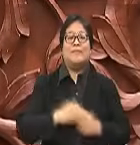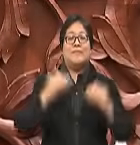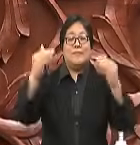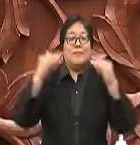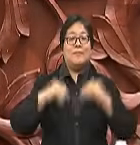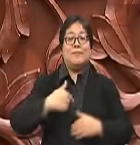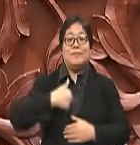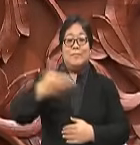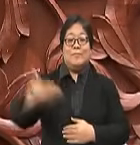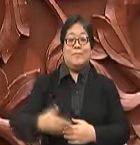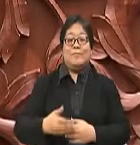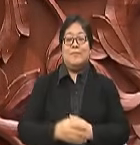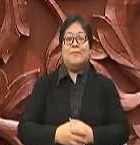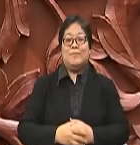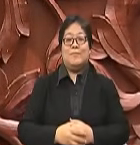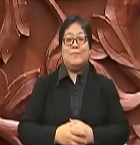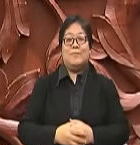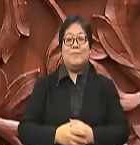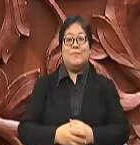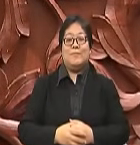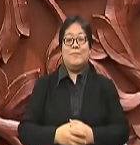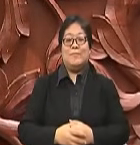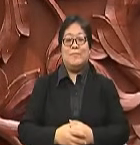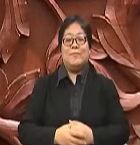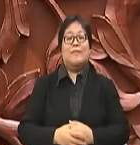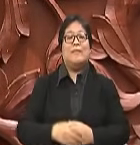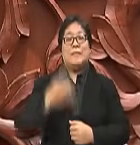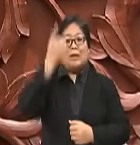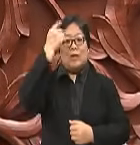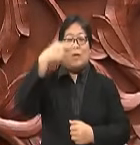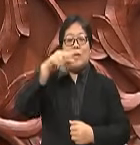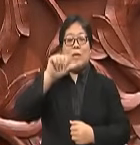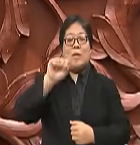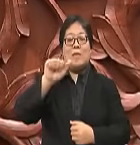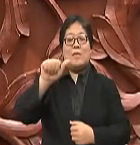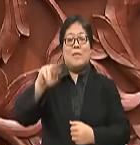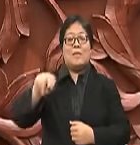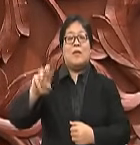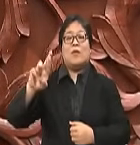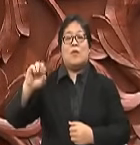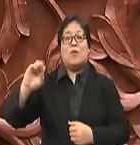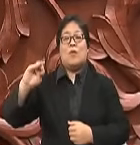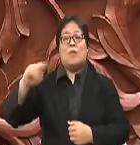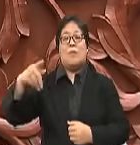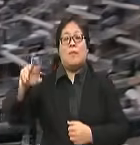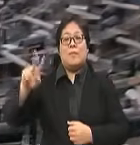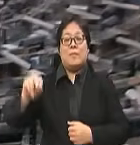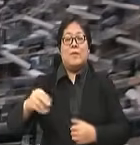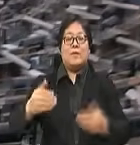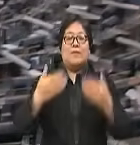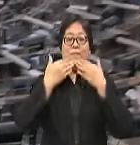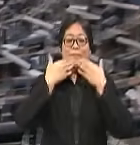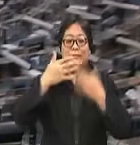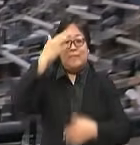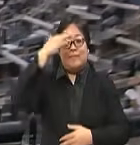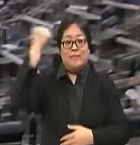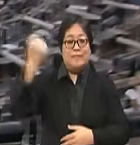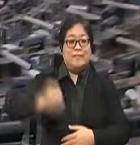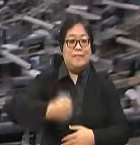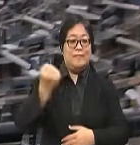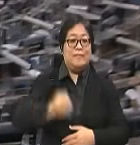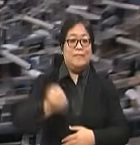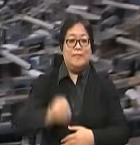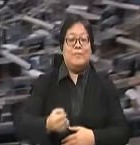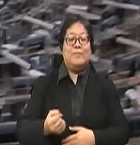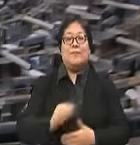soalnya saya menjemput yang berobat Datuk Sri Hasan bin Arifin Rumpin Assalamualaikum warahmatullahi wabarakatuh dan